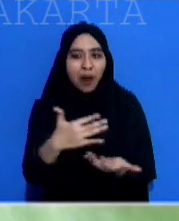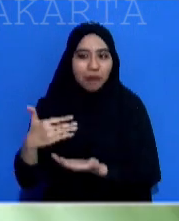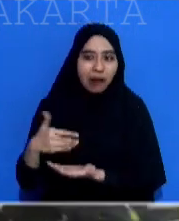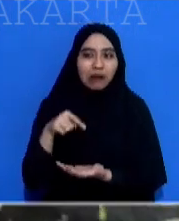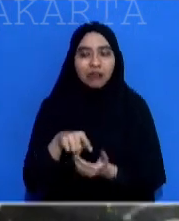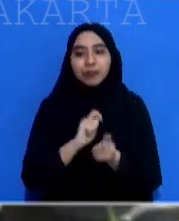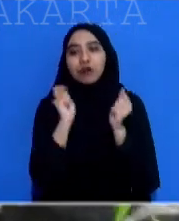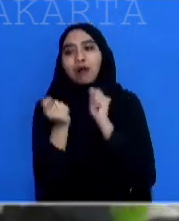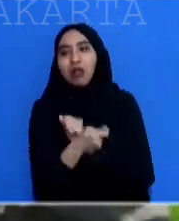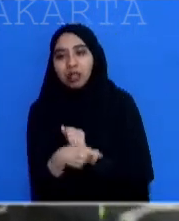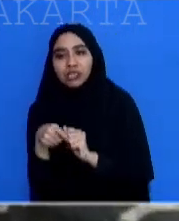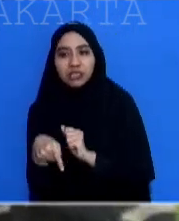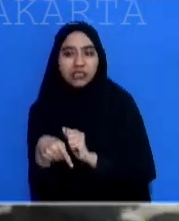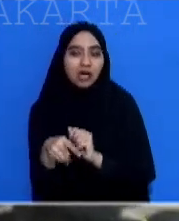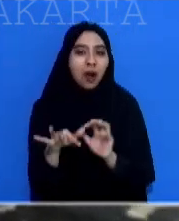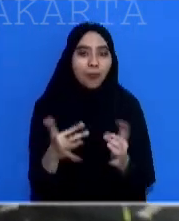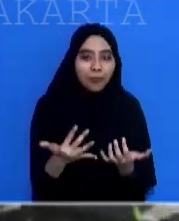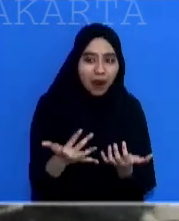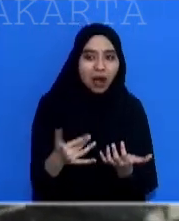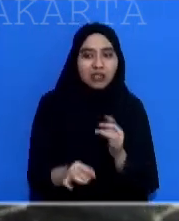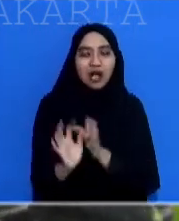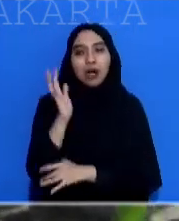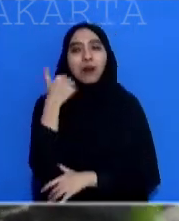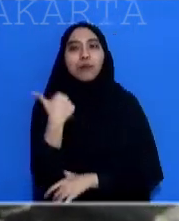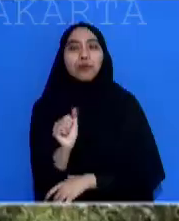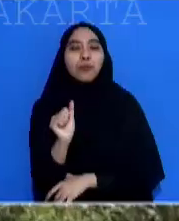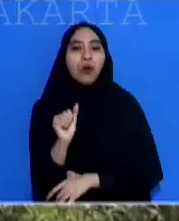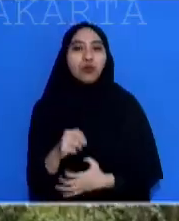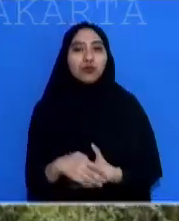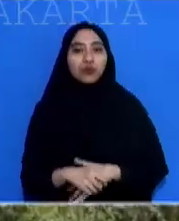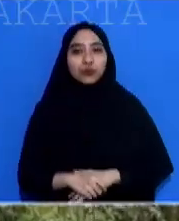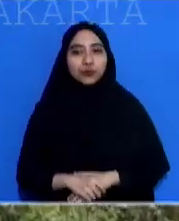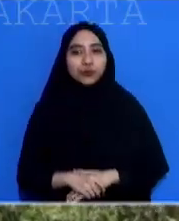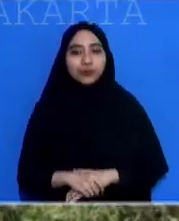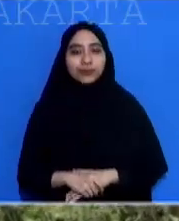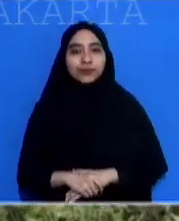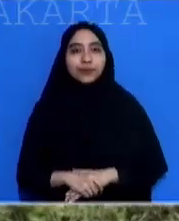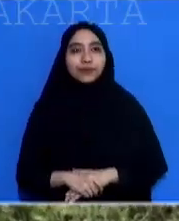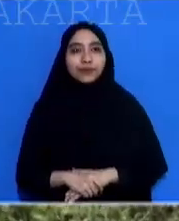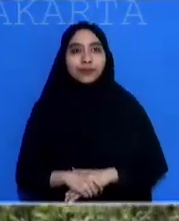lajeng gantos taneman wau dados taneman ingkang enggal. Adi Nugroho lan Wendy Wicaksono Asung Palapura.